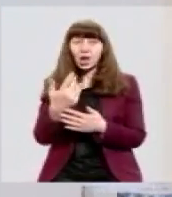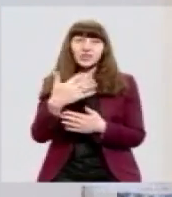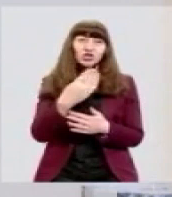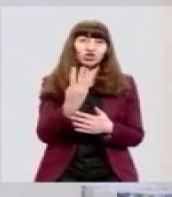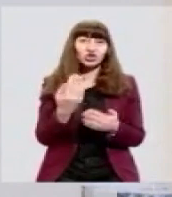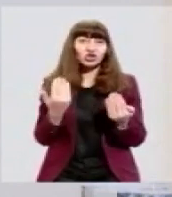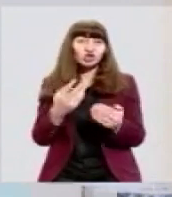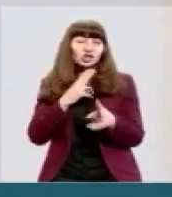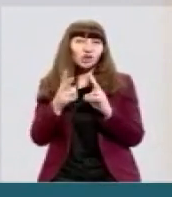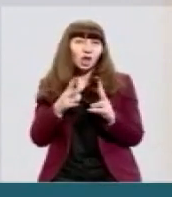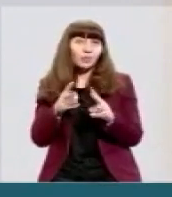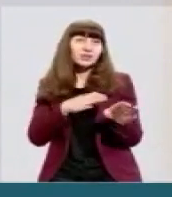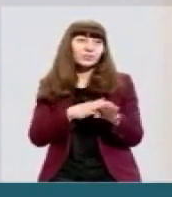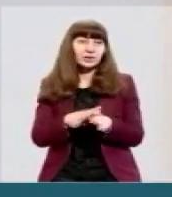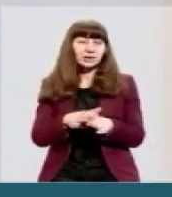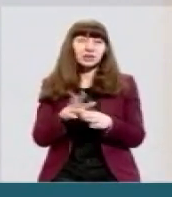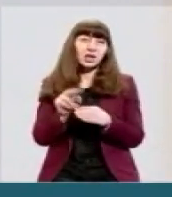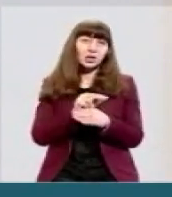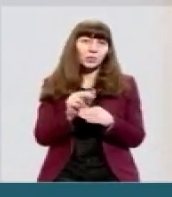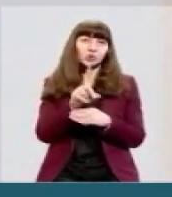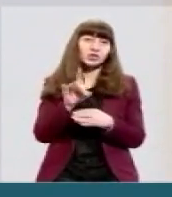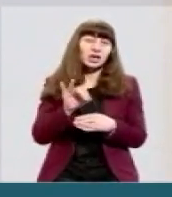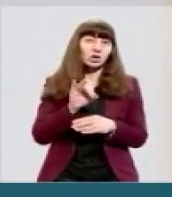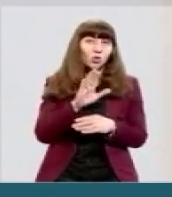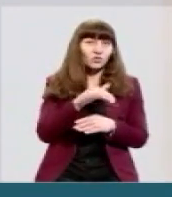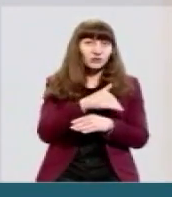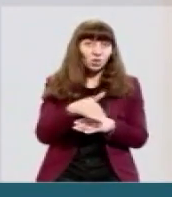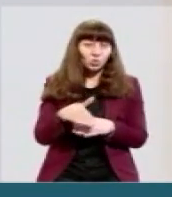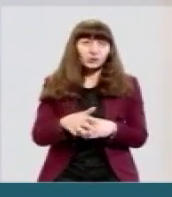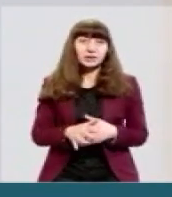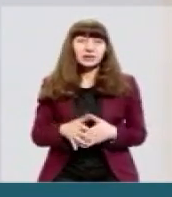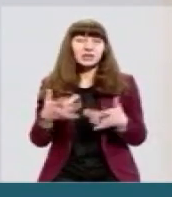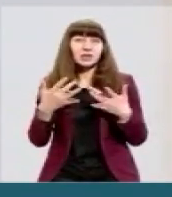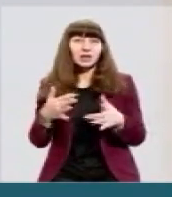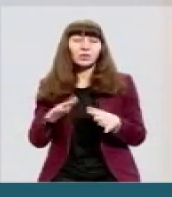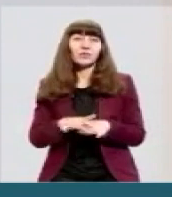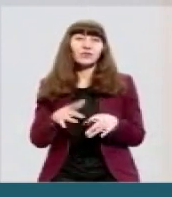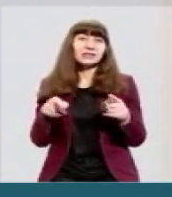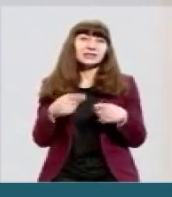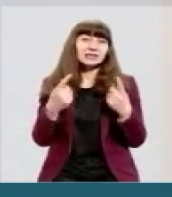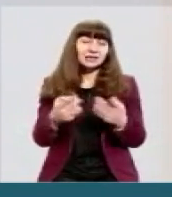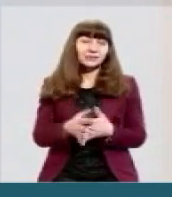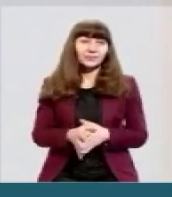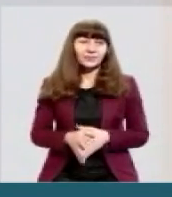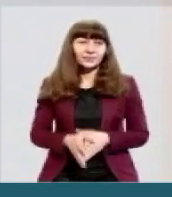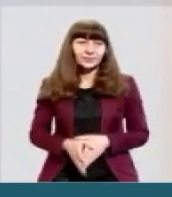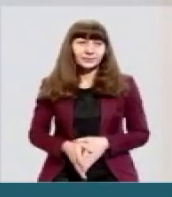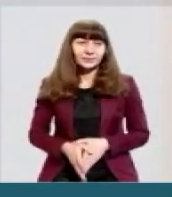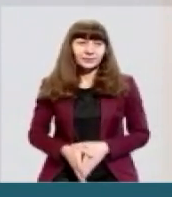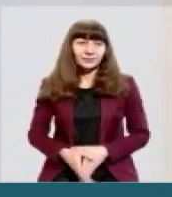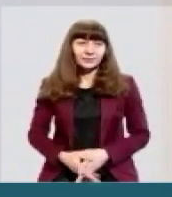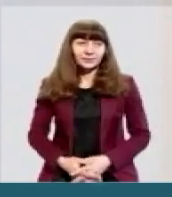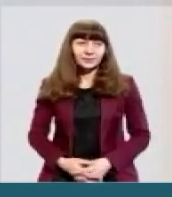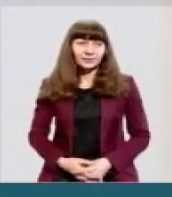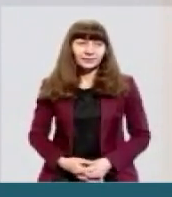исполнении. В основном это демонтаж дорожных знаков, там как требуется восстановление, сбит информационный щит дорожного указателя, несоответствие